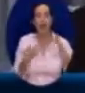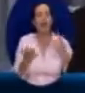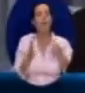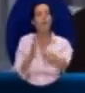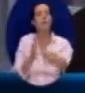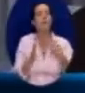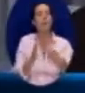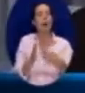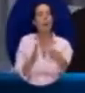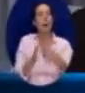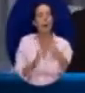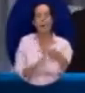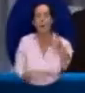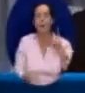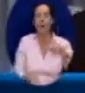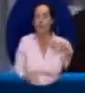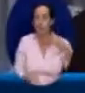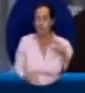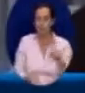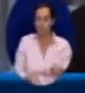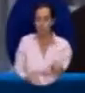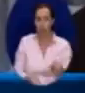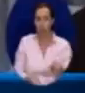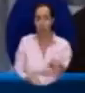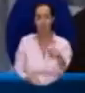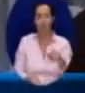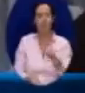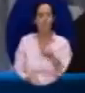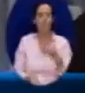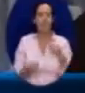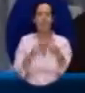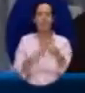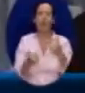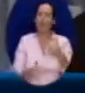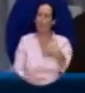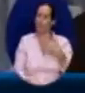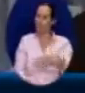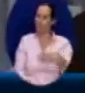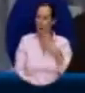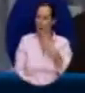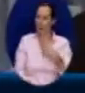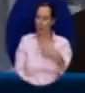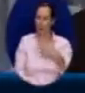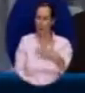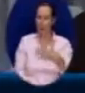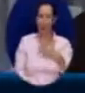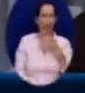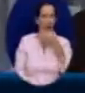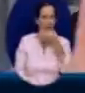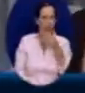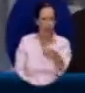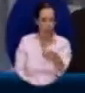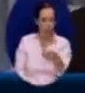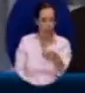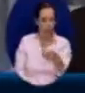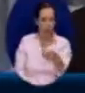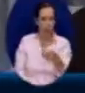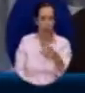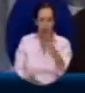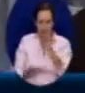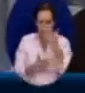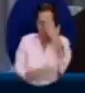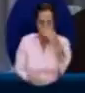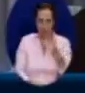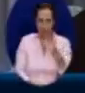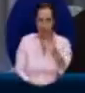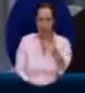מספר פעמים. זאת אומרת, זה חייב להיות זה. אז זה לא על הדבר הזה. עכשיו אני רוצה להגיד לך, עידן, השאלות האלה... שמעת אותם כבר. לא,